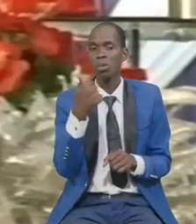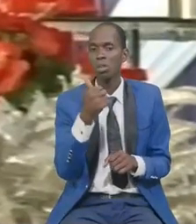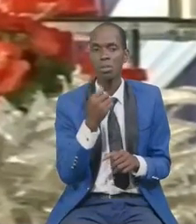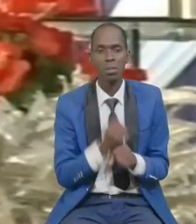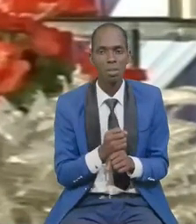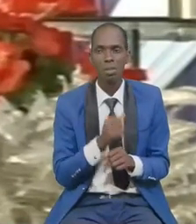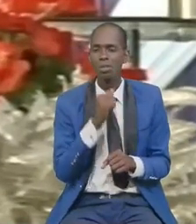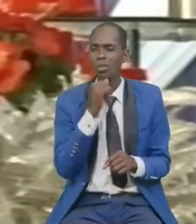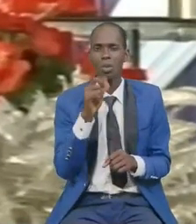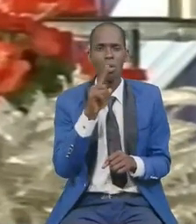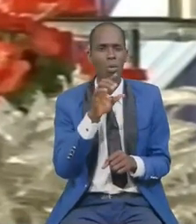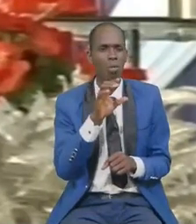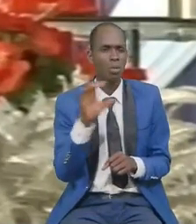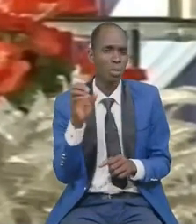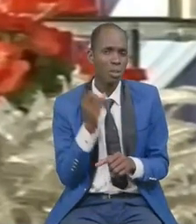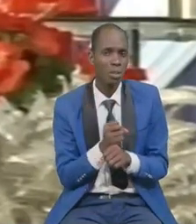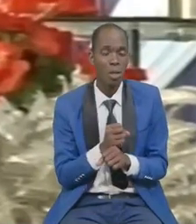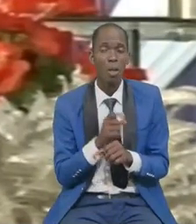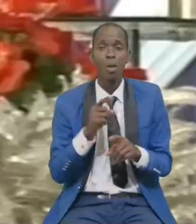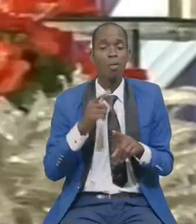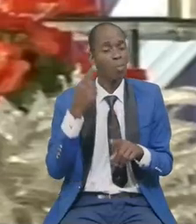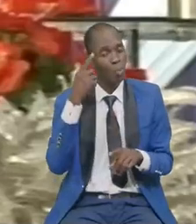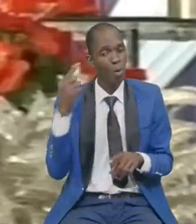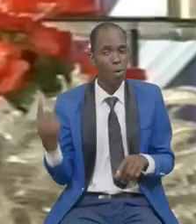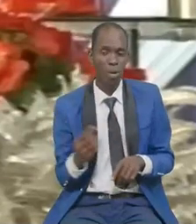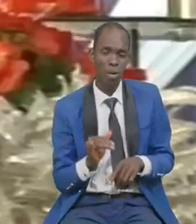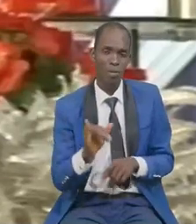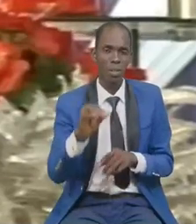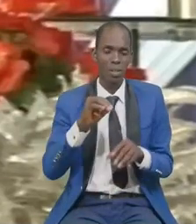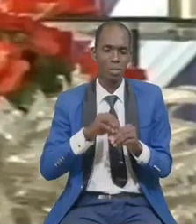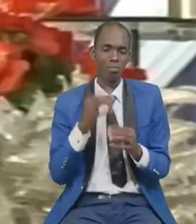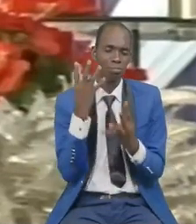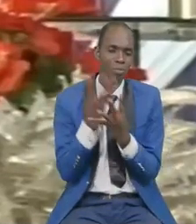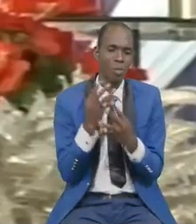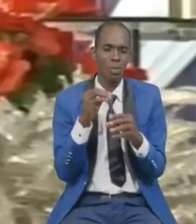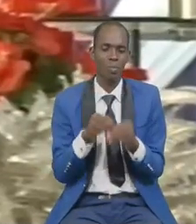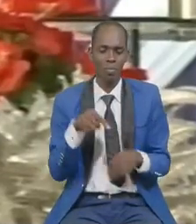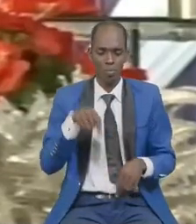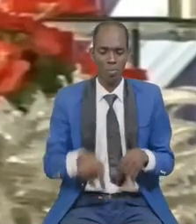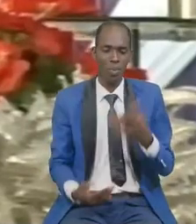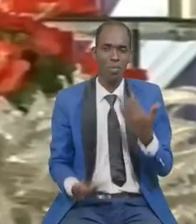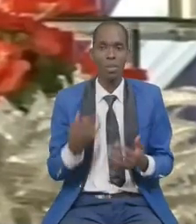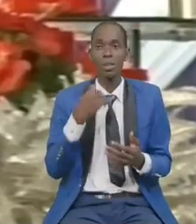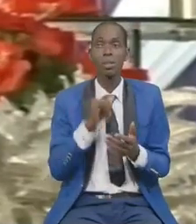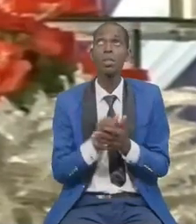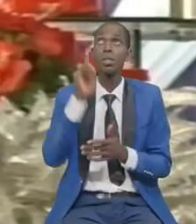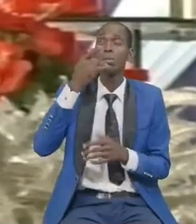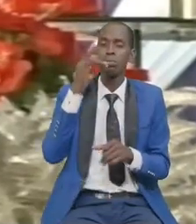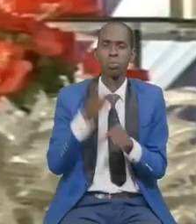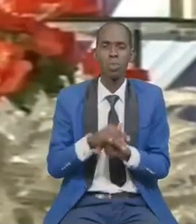100 ans, l'éternité d'emprisonnement en enfer. Il a dit, je vais porter ça pour toi. Maintenant, il